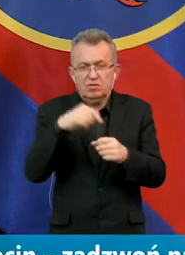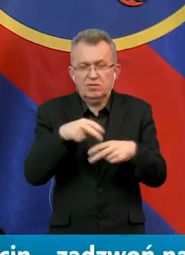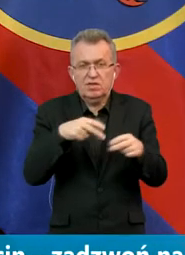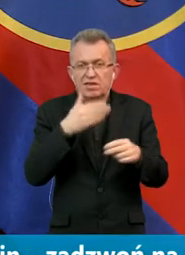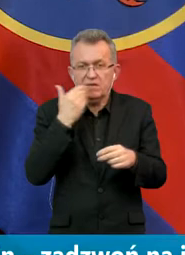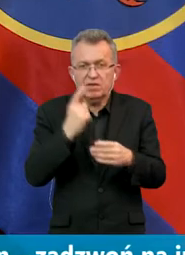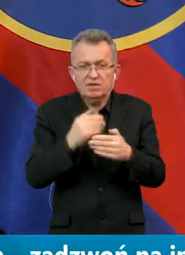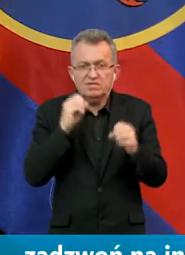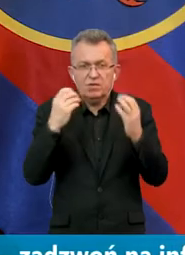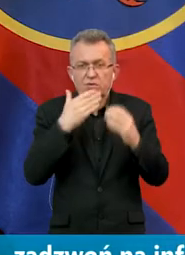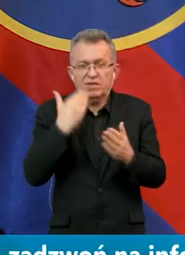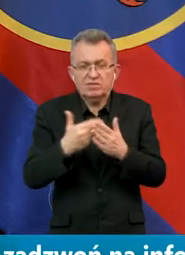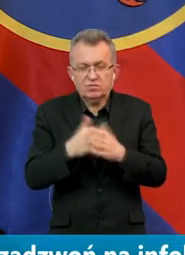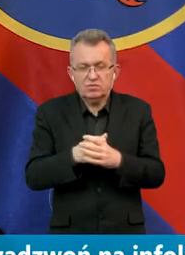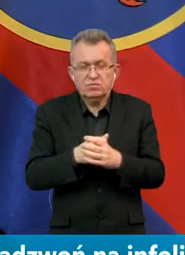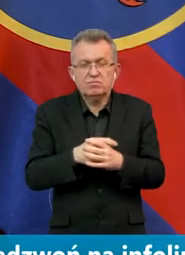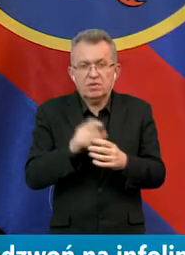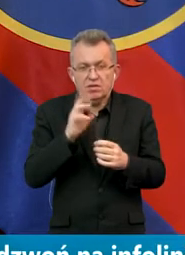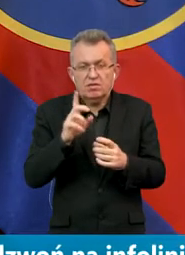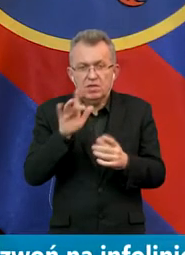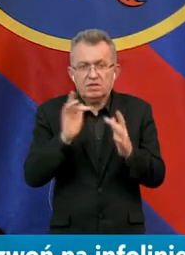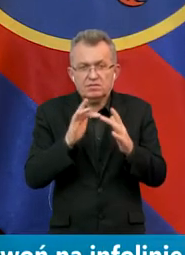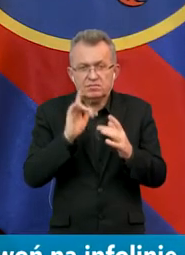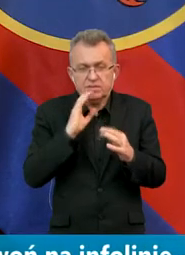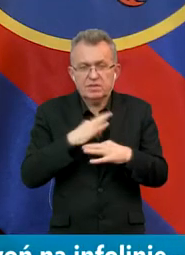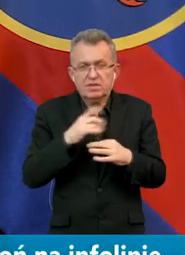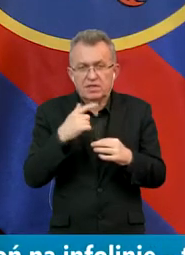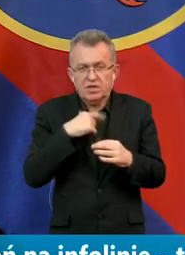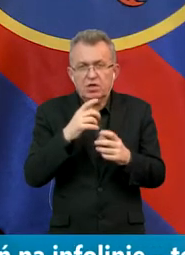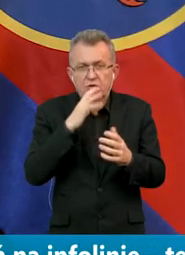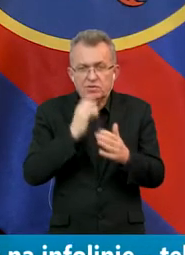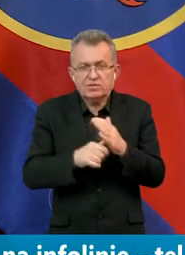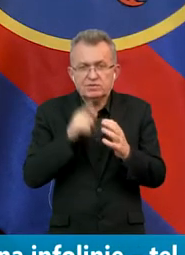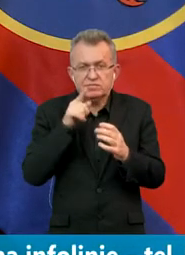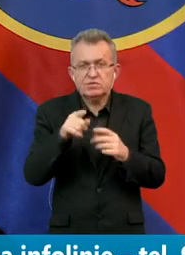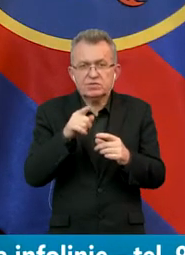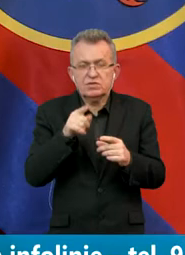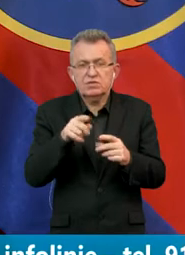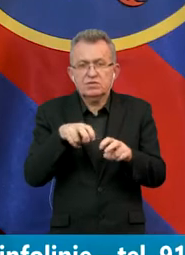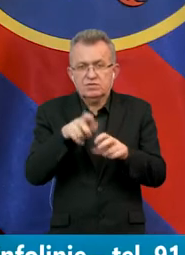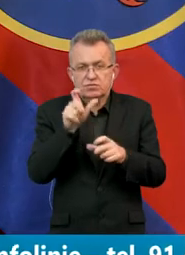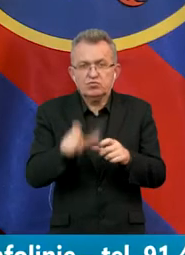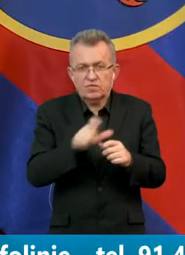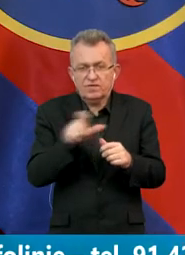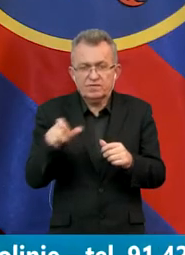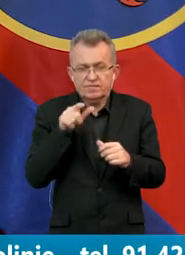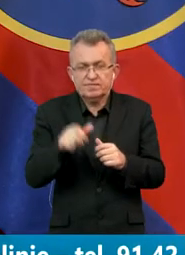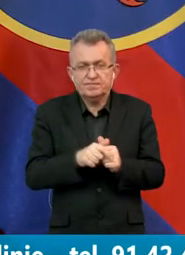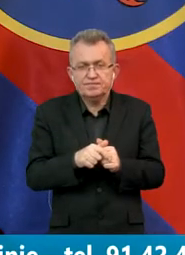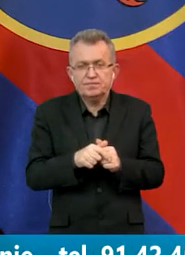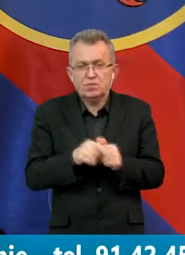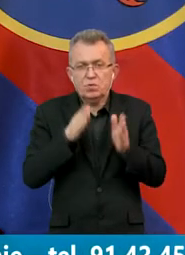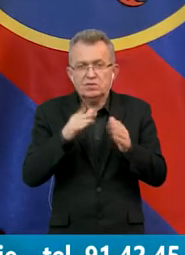Dlaczego nie tutaj? Pani Anna, słuszna uwaga. Sam często korzystam z tego skrzyżowania z